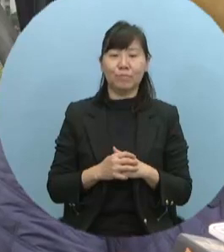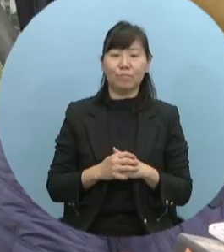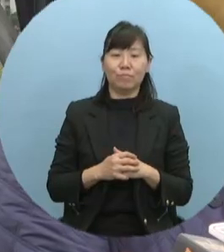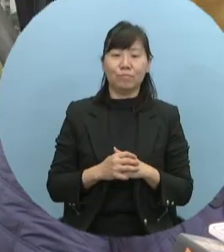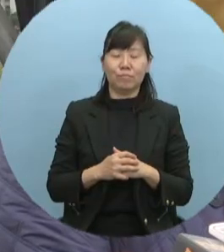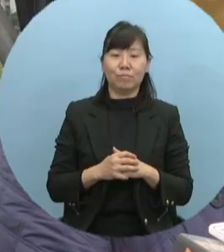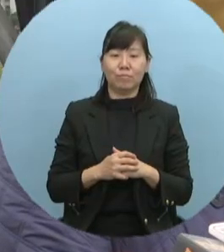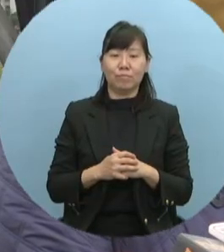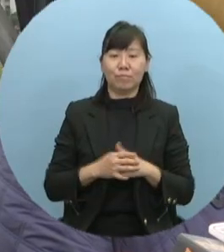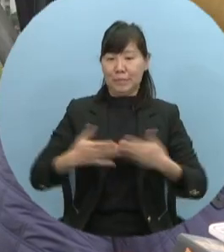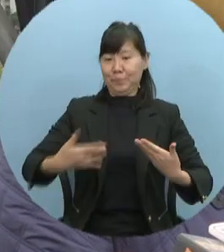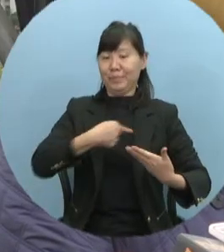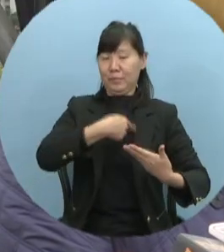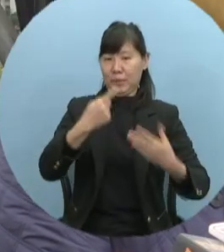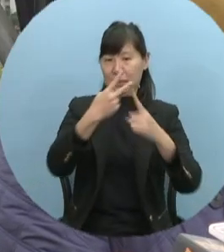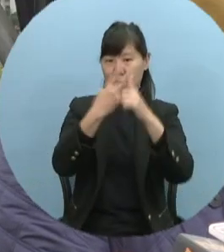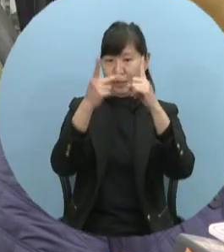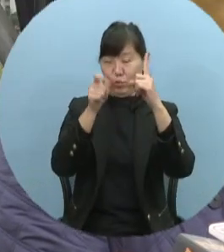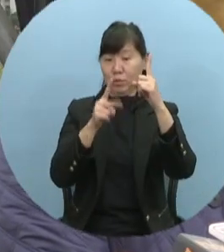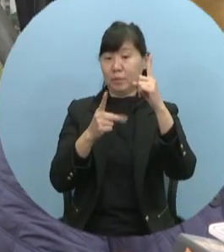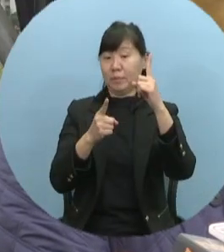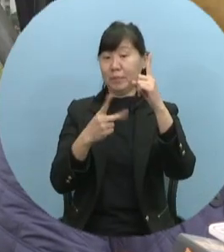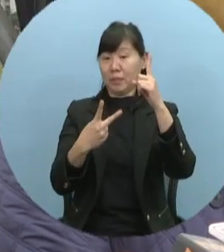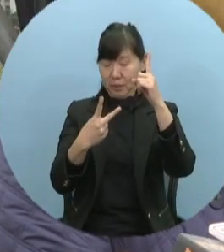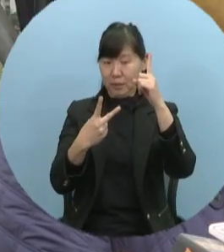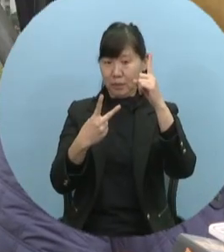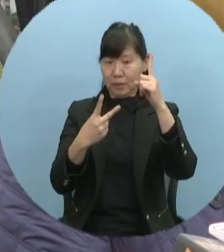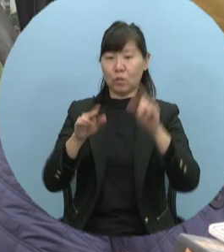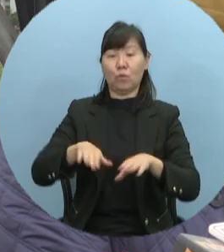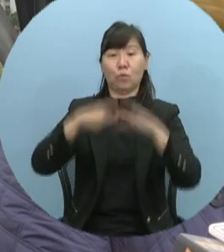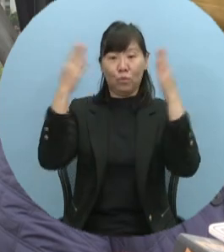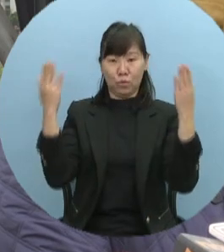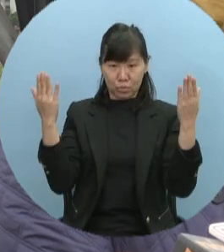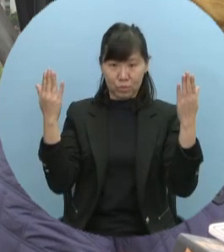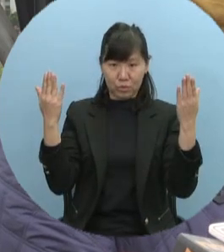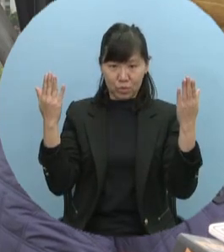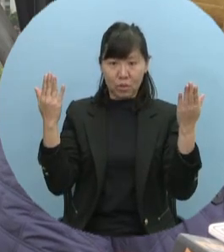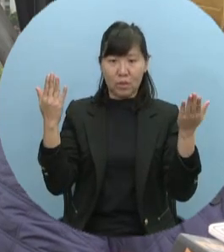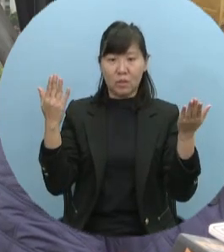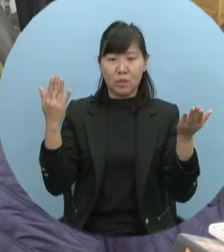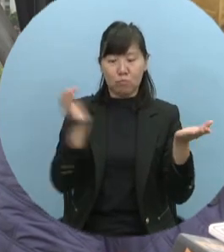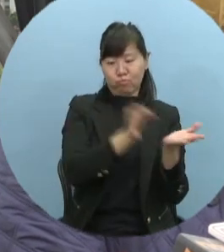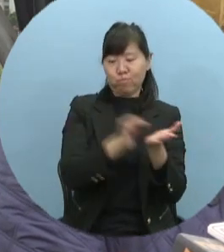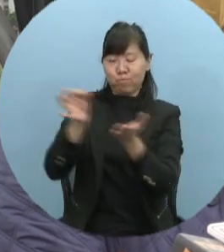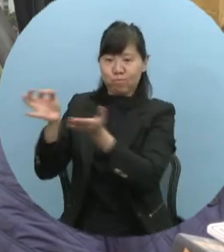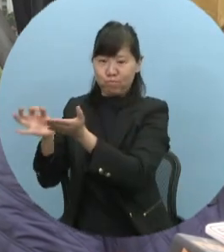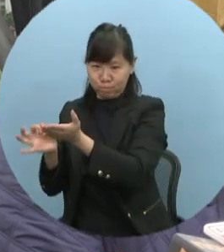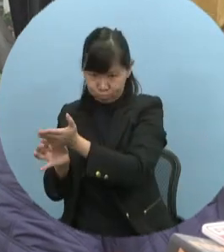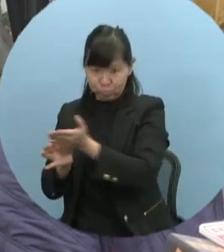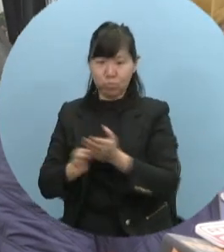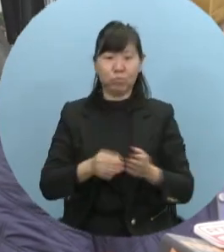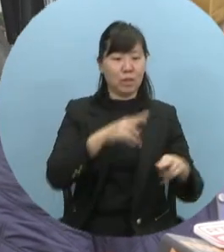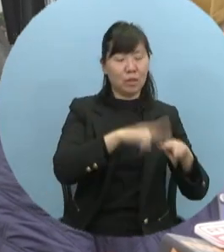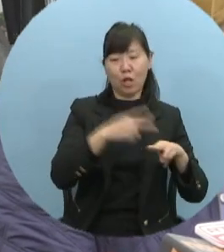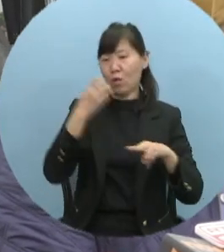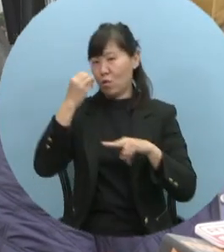自從喺今個星期一，即係12月12日開始咗呢、這個點對點嘅跨境陸路